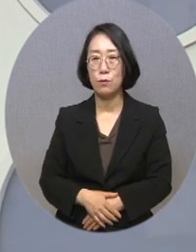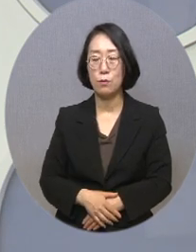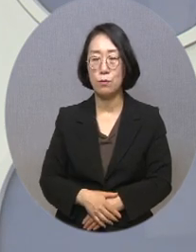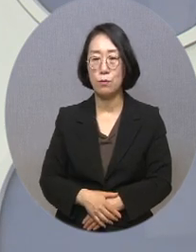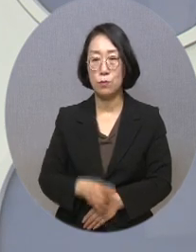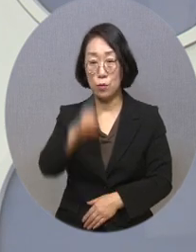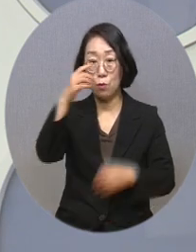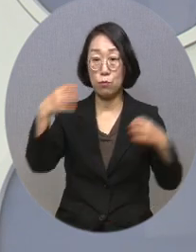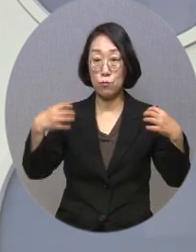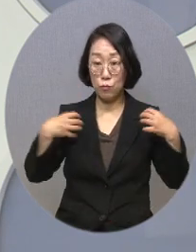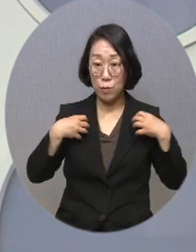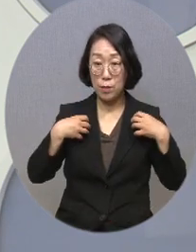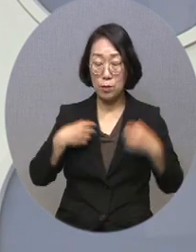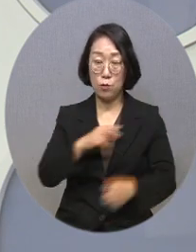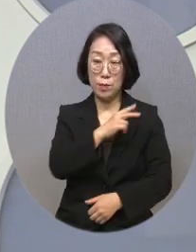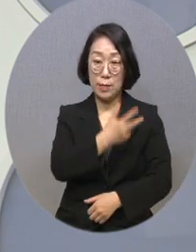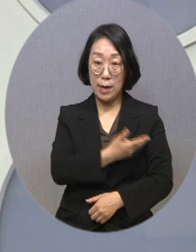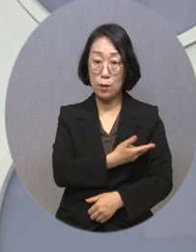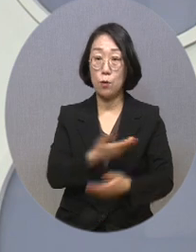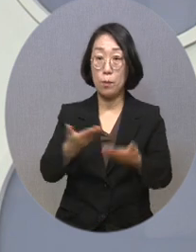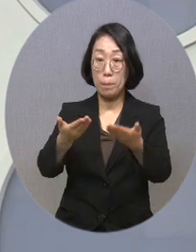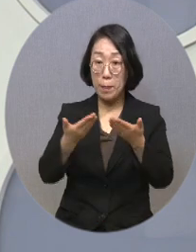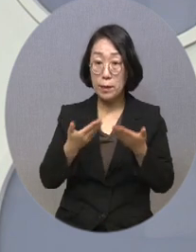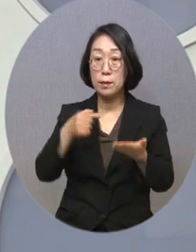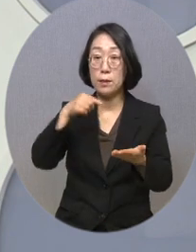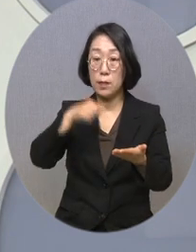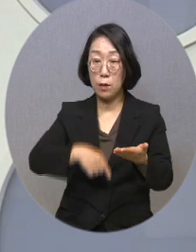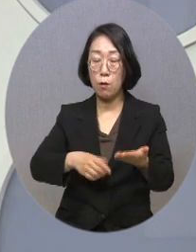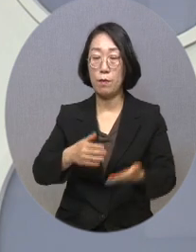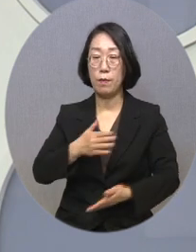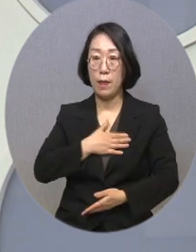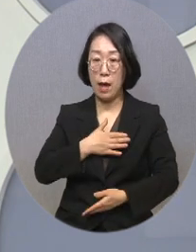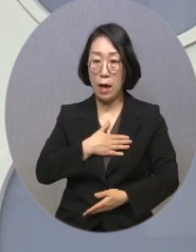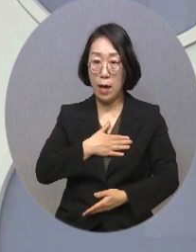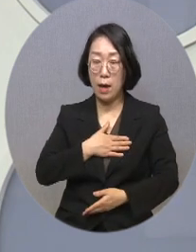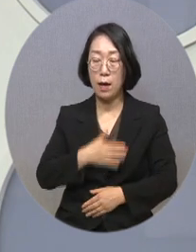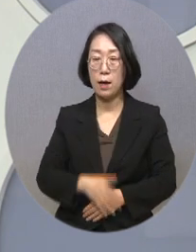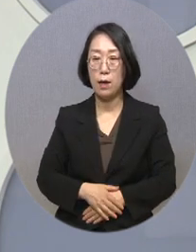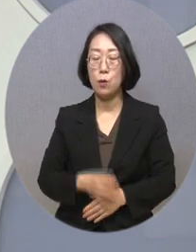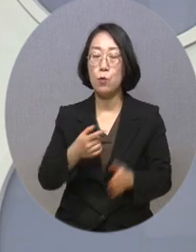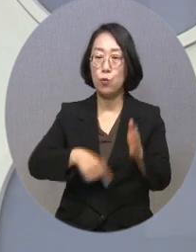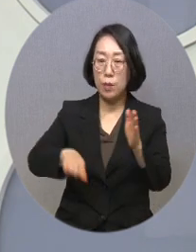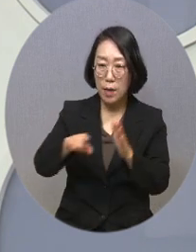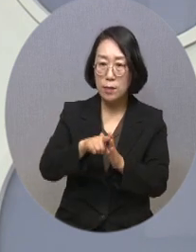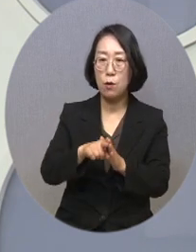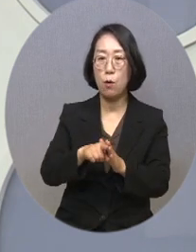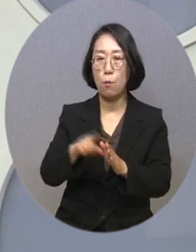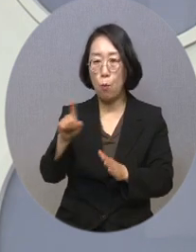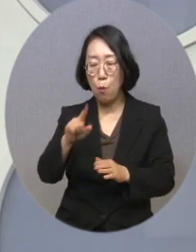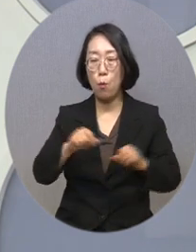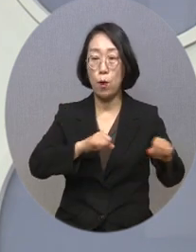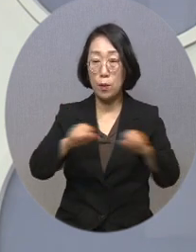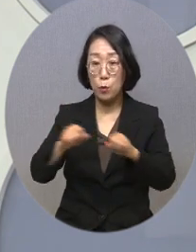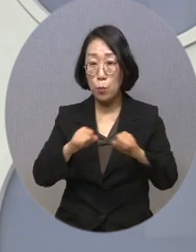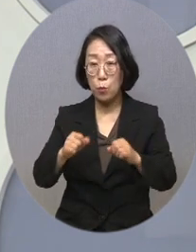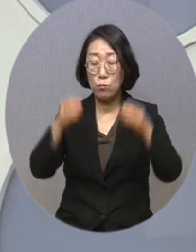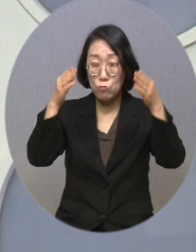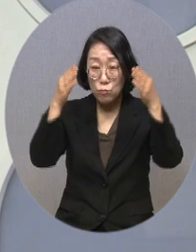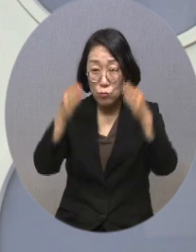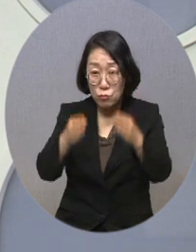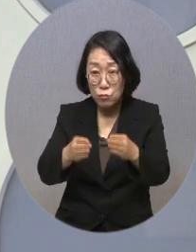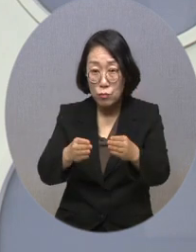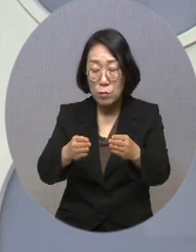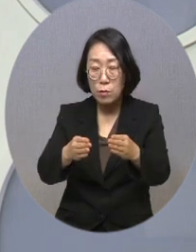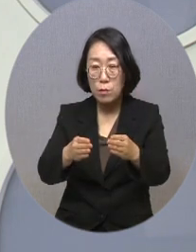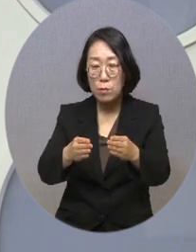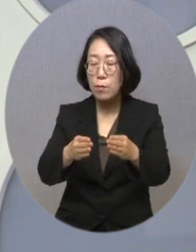국가에서 인정하는 자격사로 인해서 이렇게 그 나를 위해서 살아왔다라고 하면 이제는 지역을